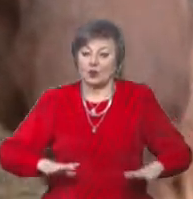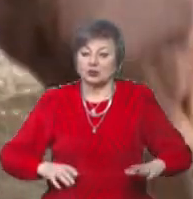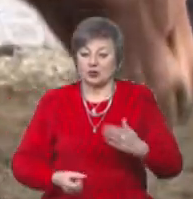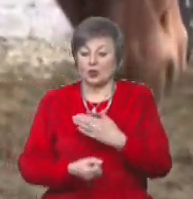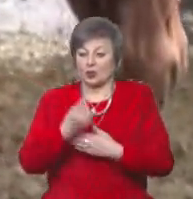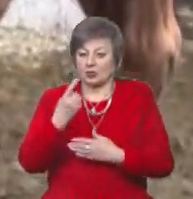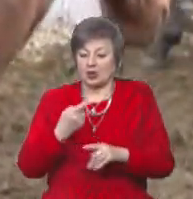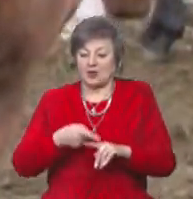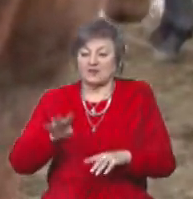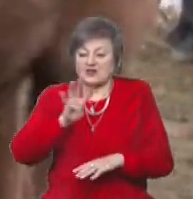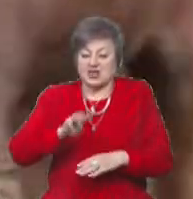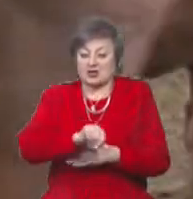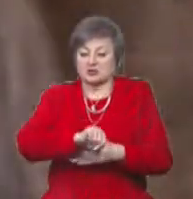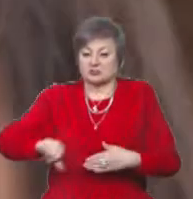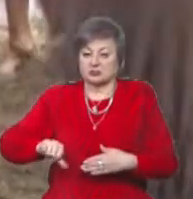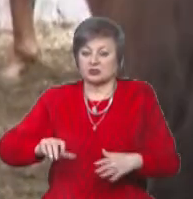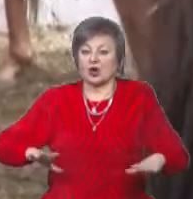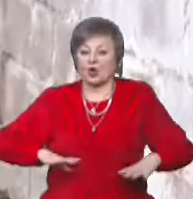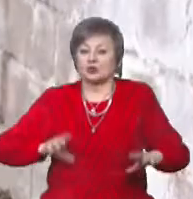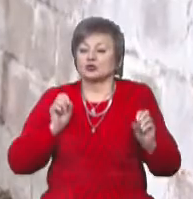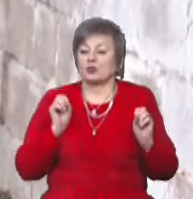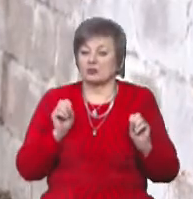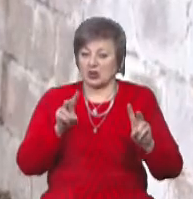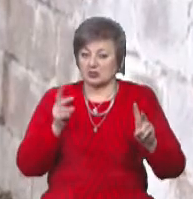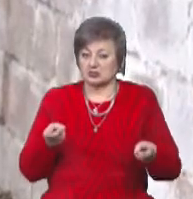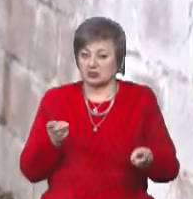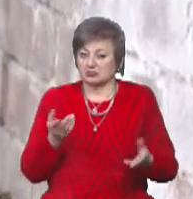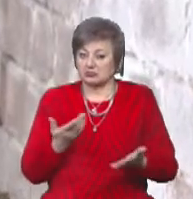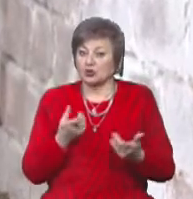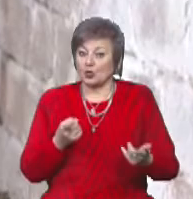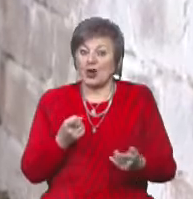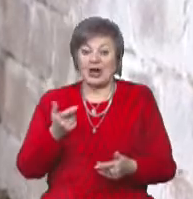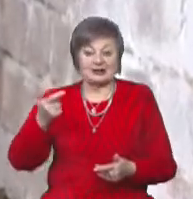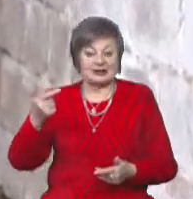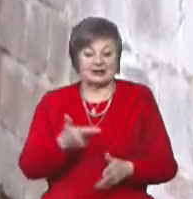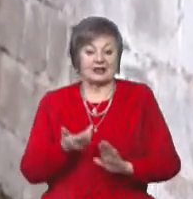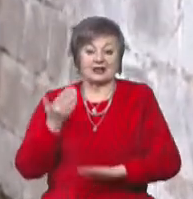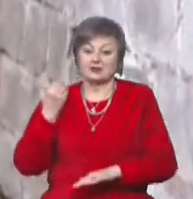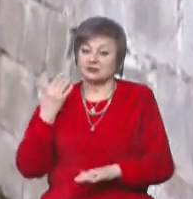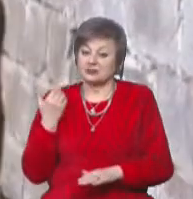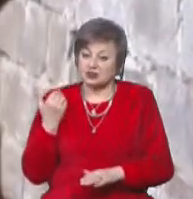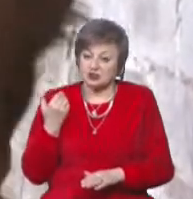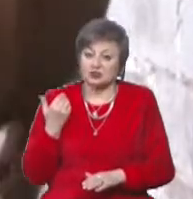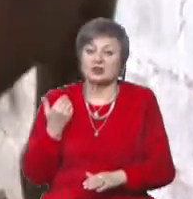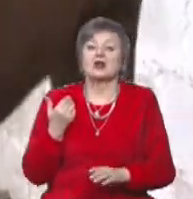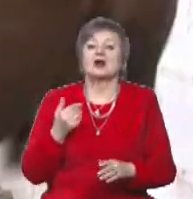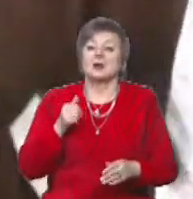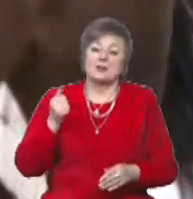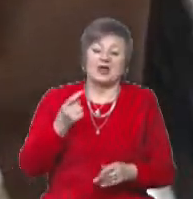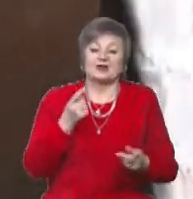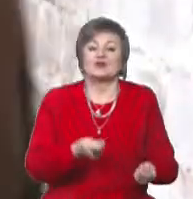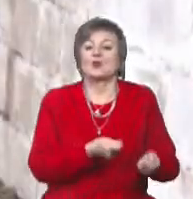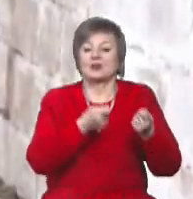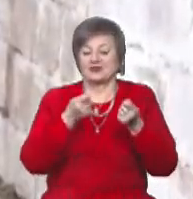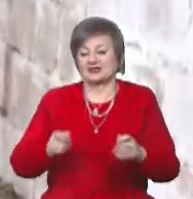у сірій зоні. Тваринам загрожувала небезпека. А три тижні тому евакуювали до Георгіївського перших 8